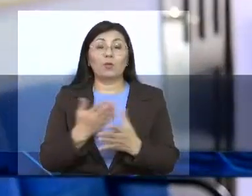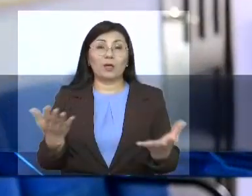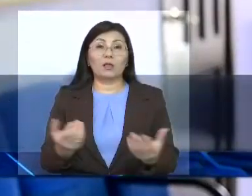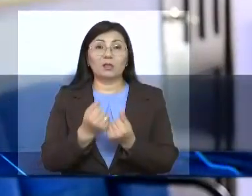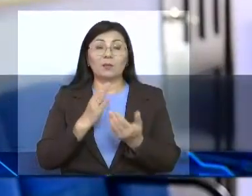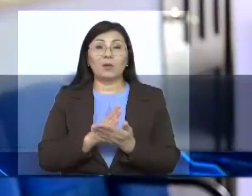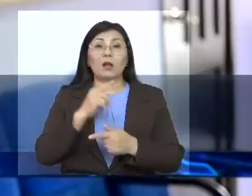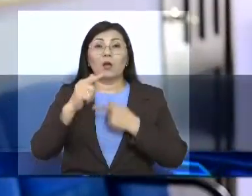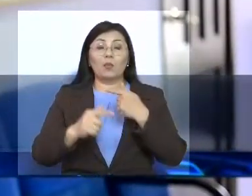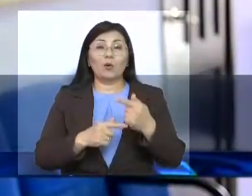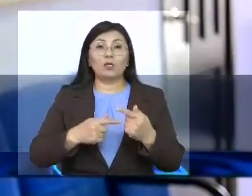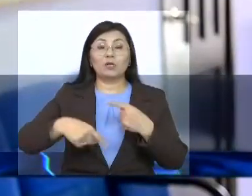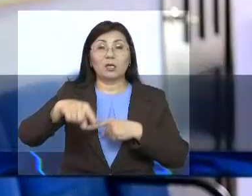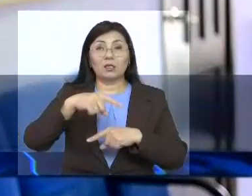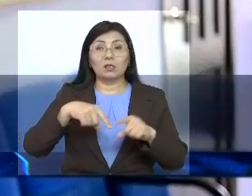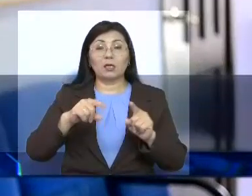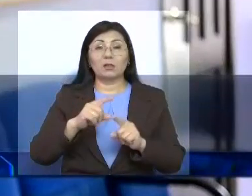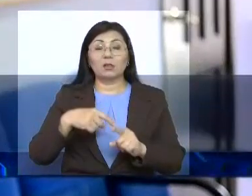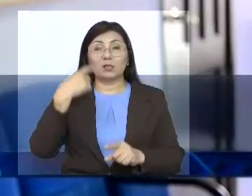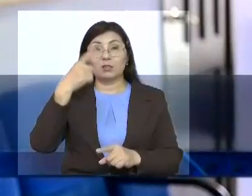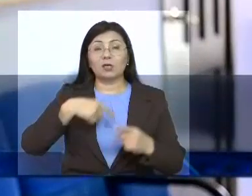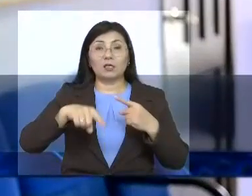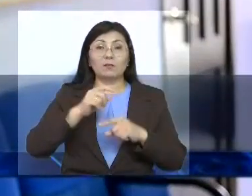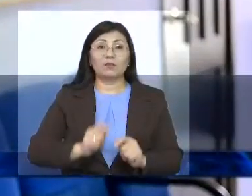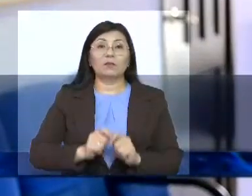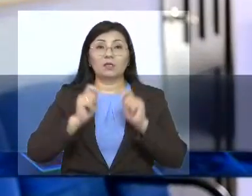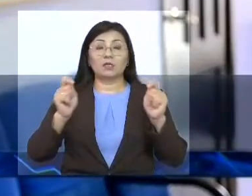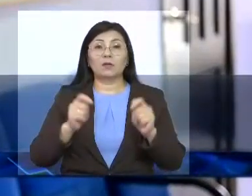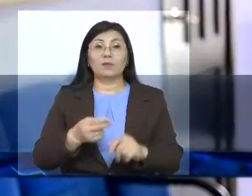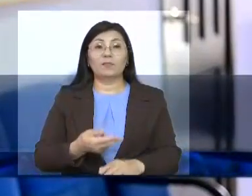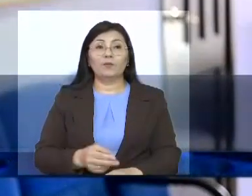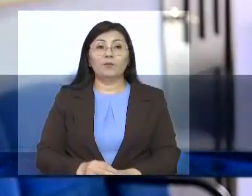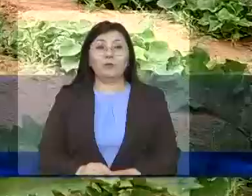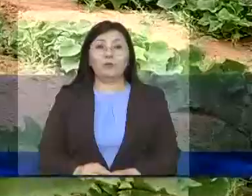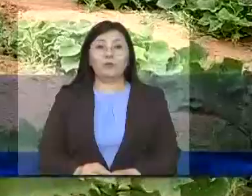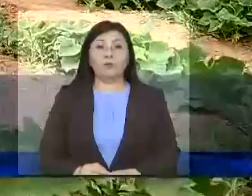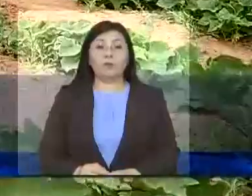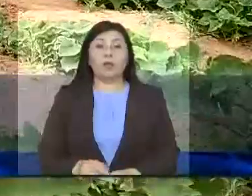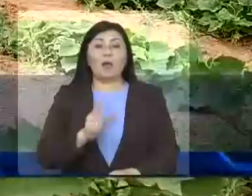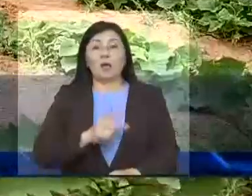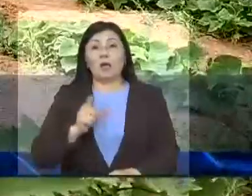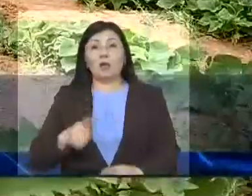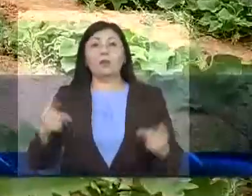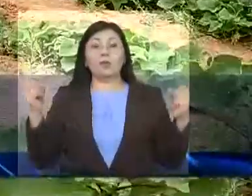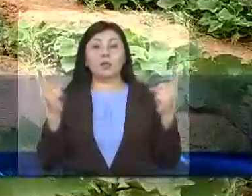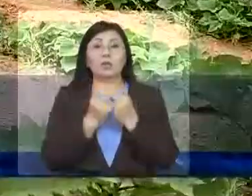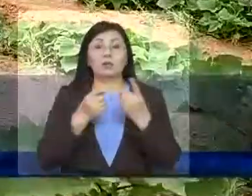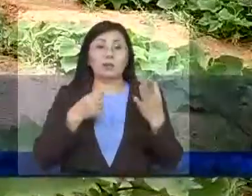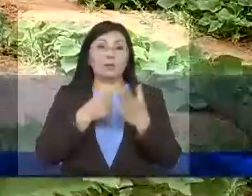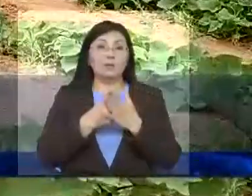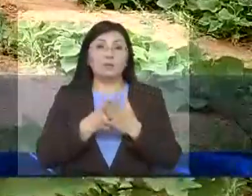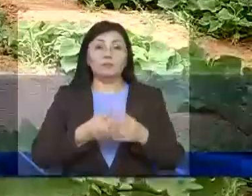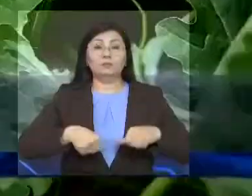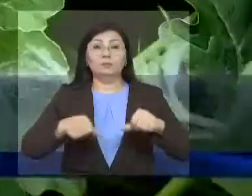аштырамыз. Сол кезде атаулы көмек алатындардың санын біржолата жоюымыз келіп отыр. Халықпен кездеспес бұрын экспедиция